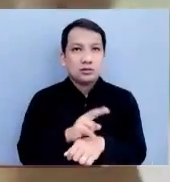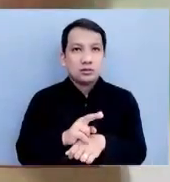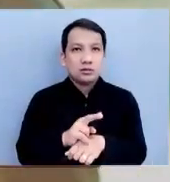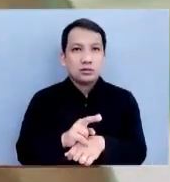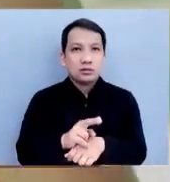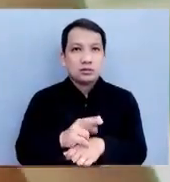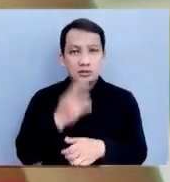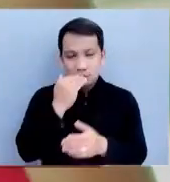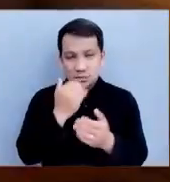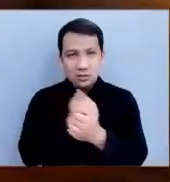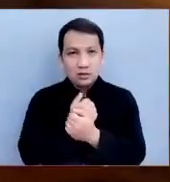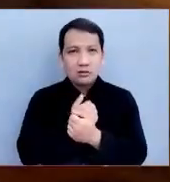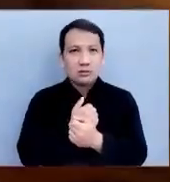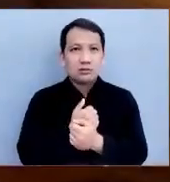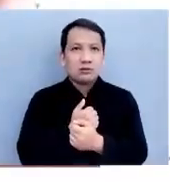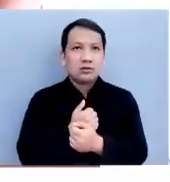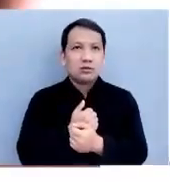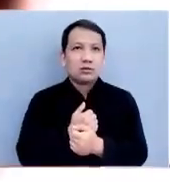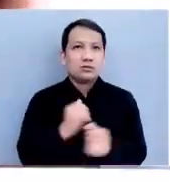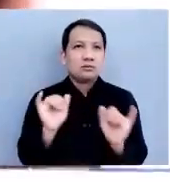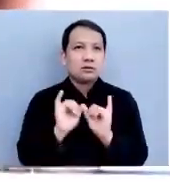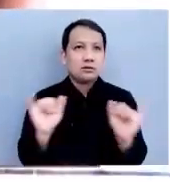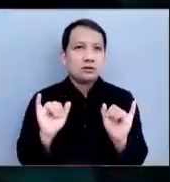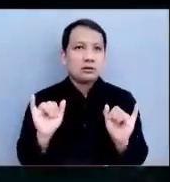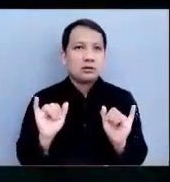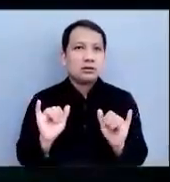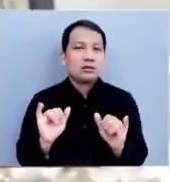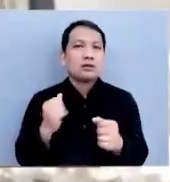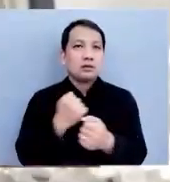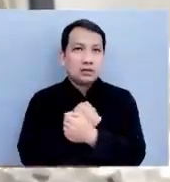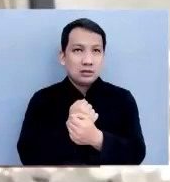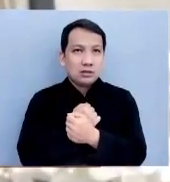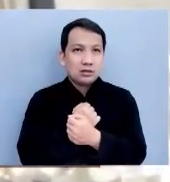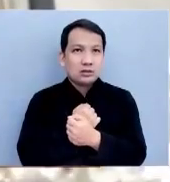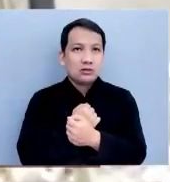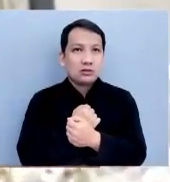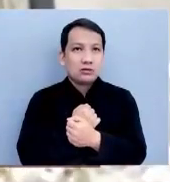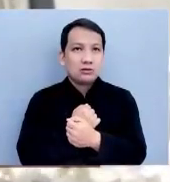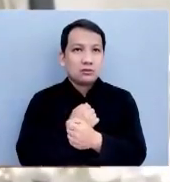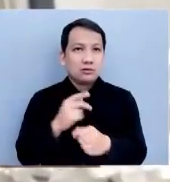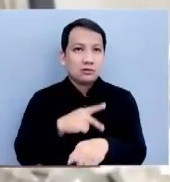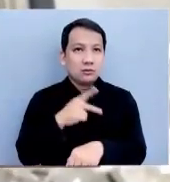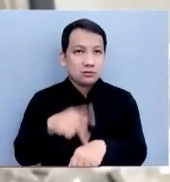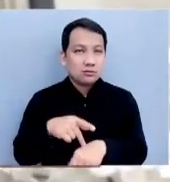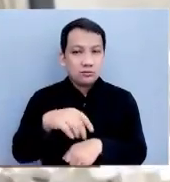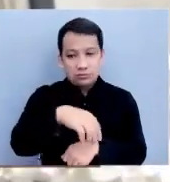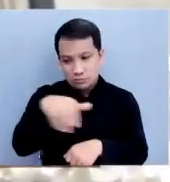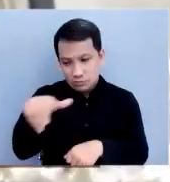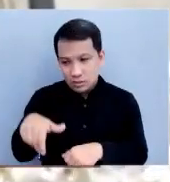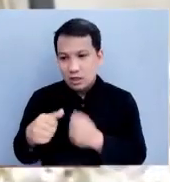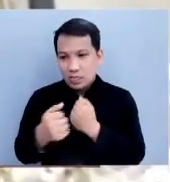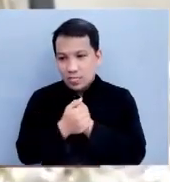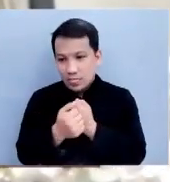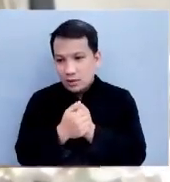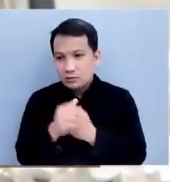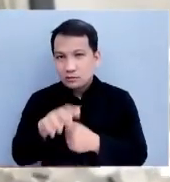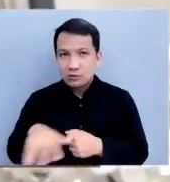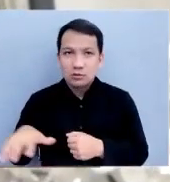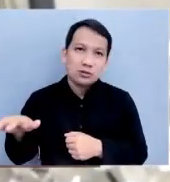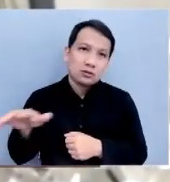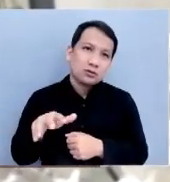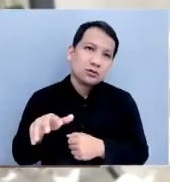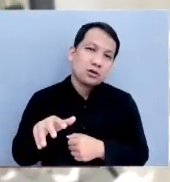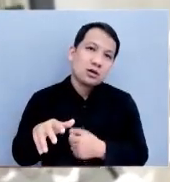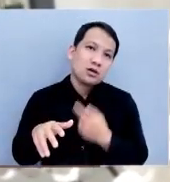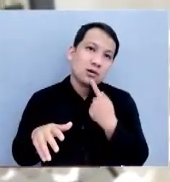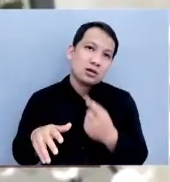love the adventure. Gagawin ko, let's say, love the whitewater rafting in Cagayan de Oro, or love